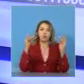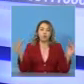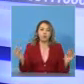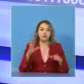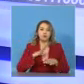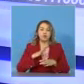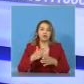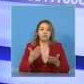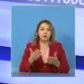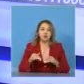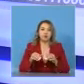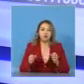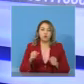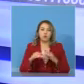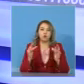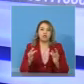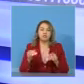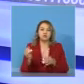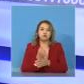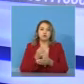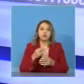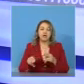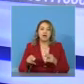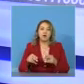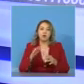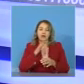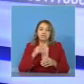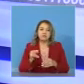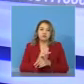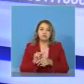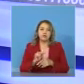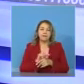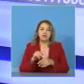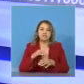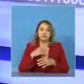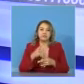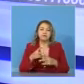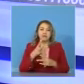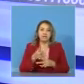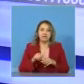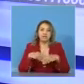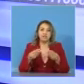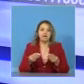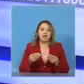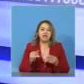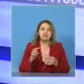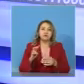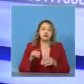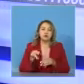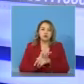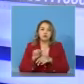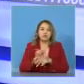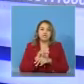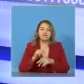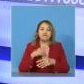берілді. Бұл көлік кептелісін жойып, уақытты үнемдейтін бағыт. Құрылыс кезінде сапаға басымдық берілген. Шаһар инфрақұрылымының дамуы